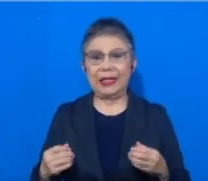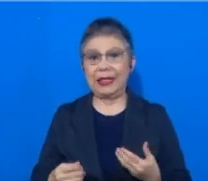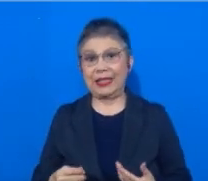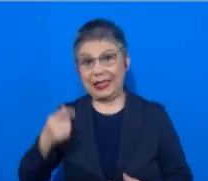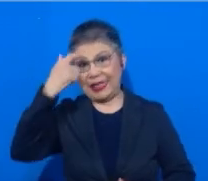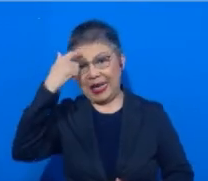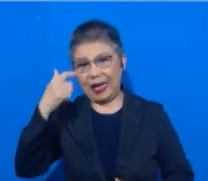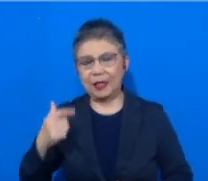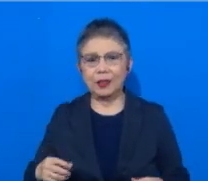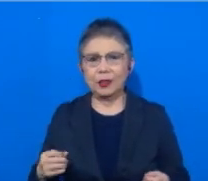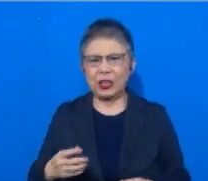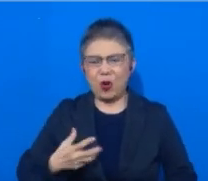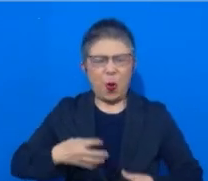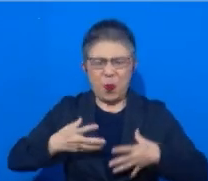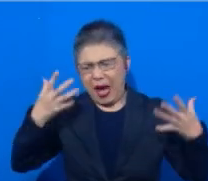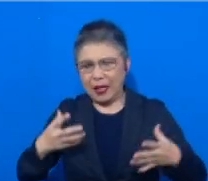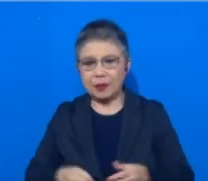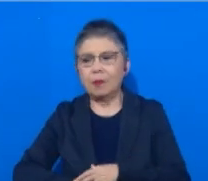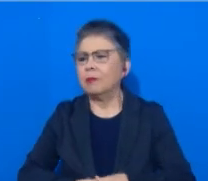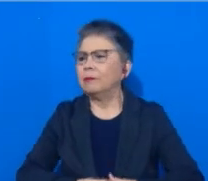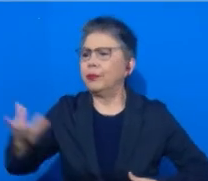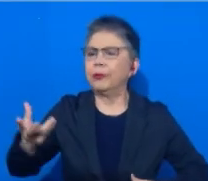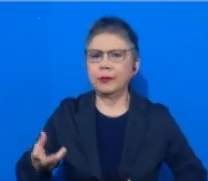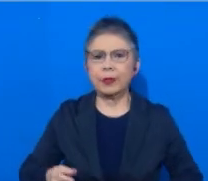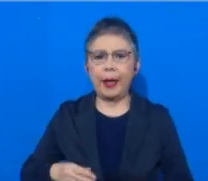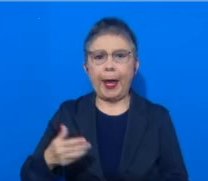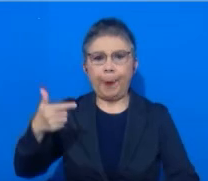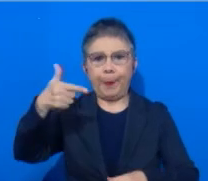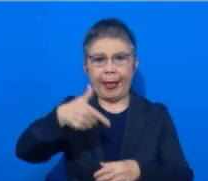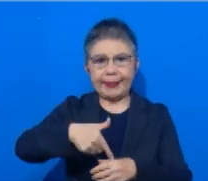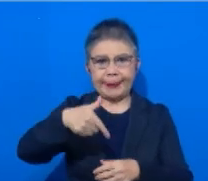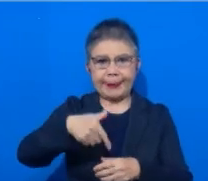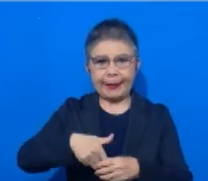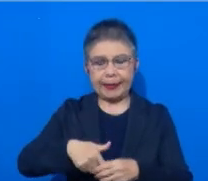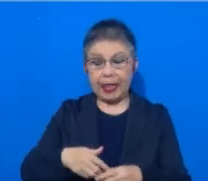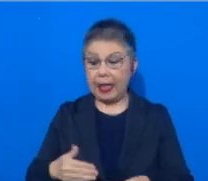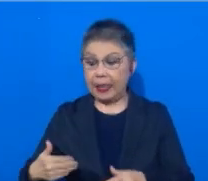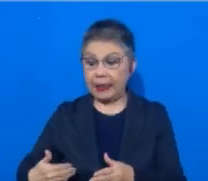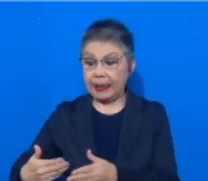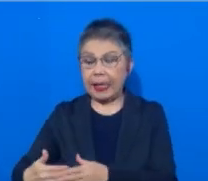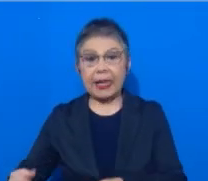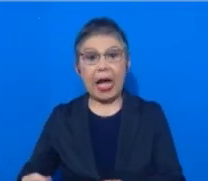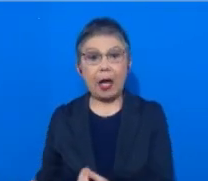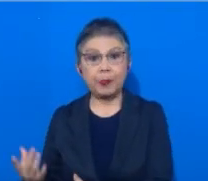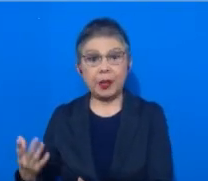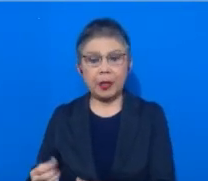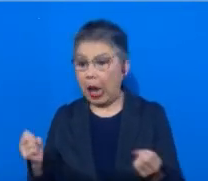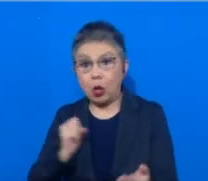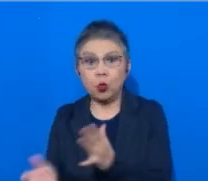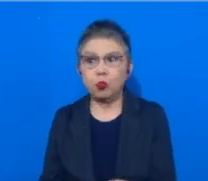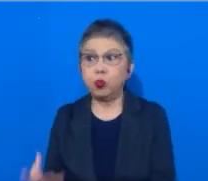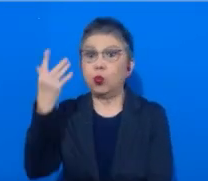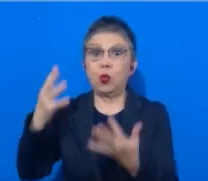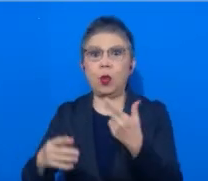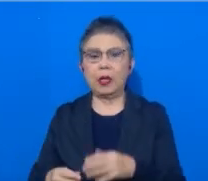khilaf dan menyiramkan bensin ke muka dan badan korban karena di dekat korban terdapat Sumber Api tubuh korban terbakar